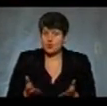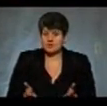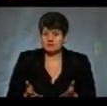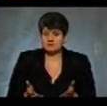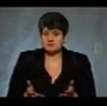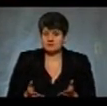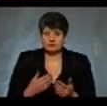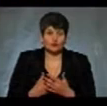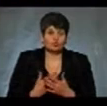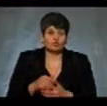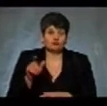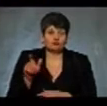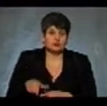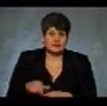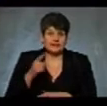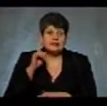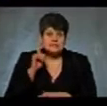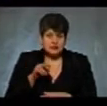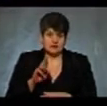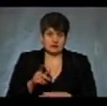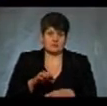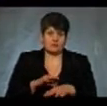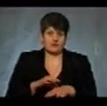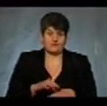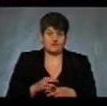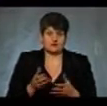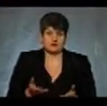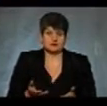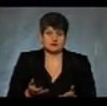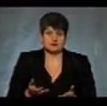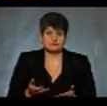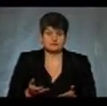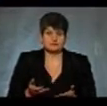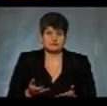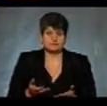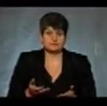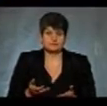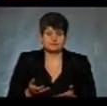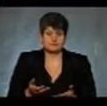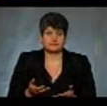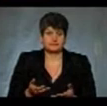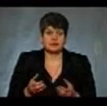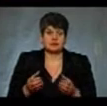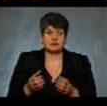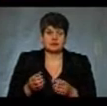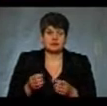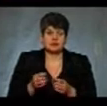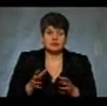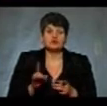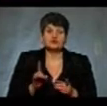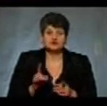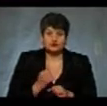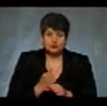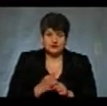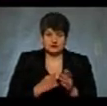Тобто людина, яка знала, як поводитися з певними, ну, з гранатою, що робити